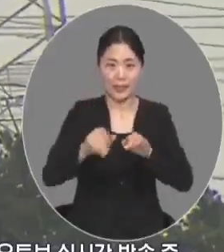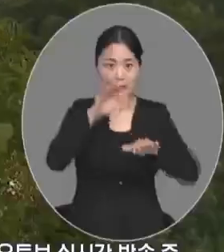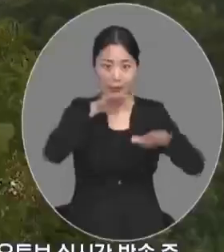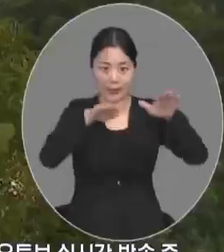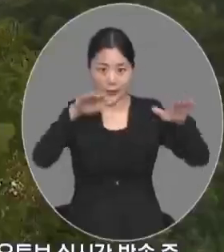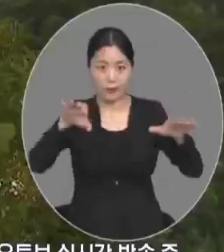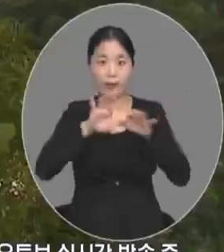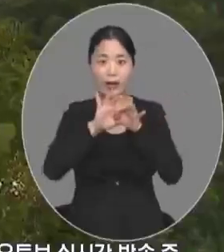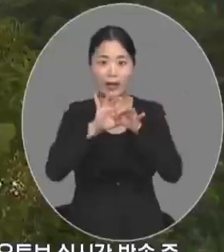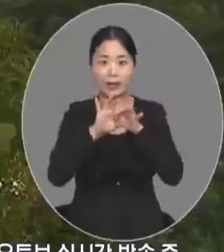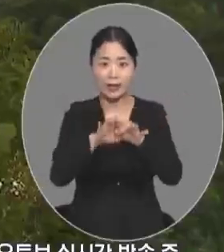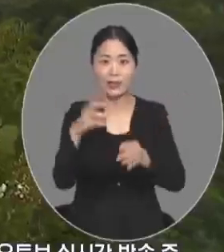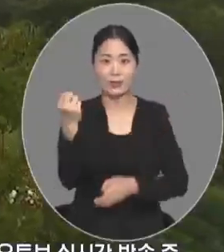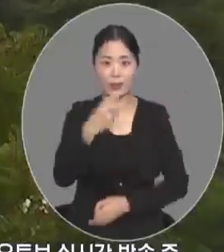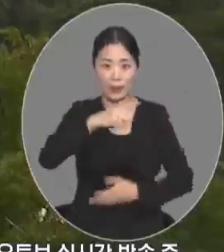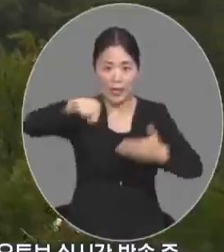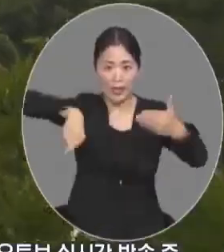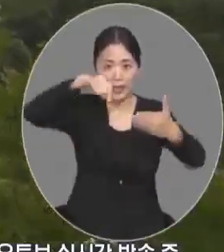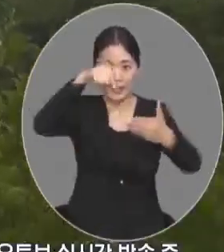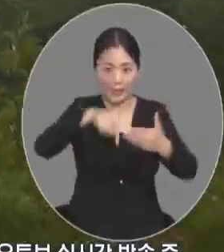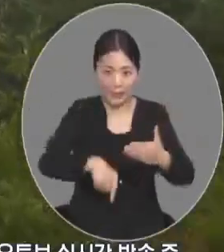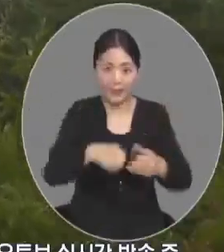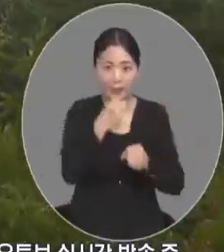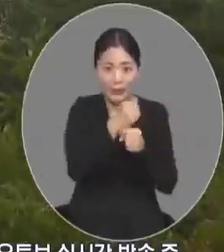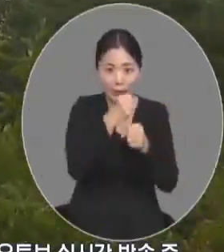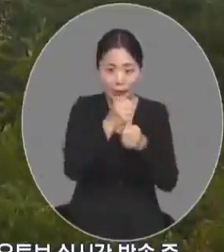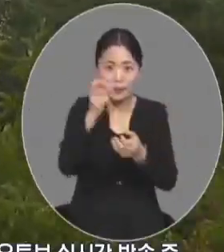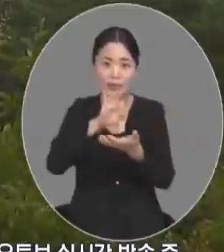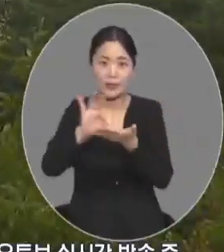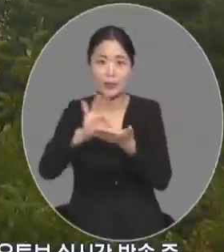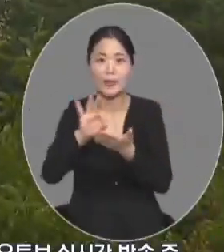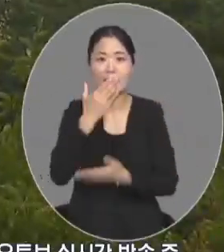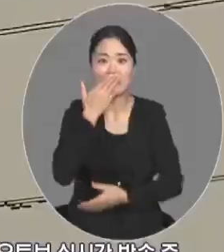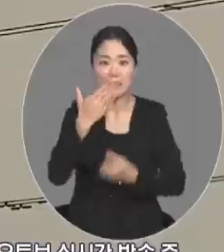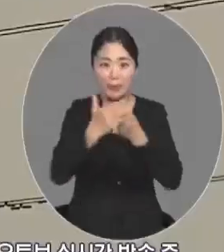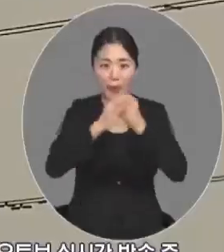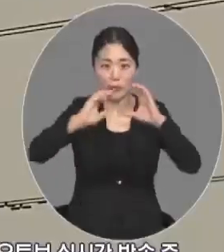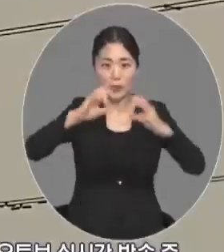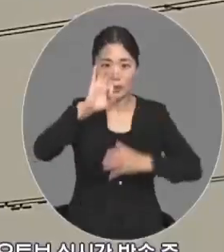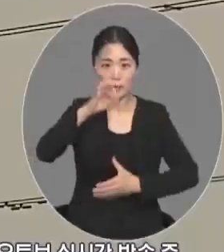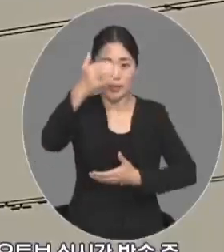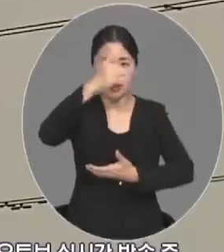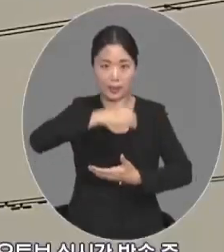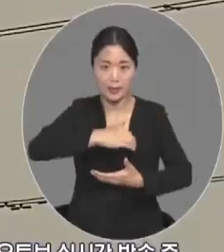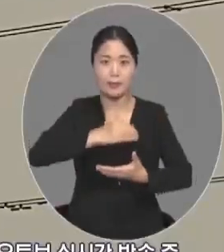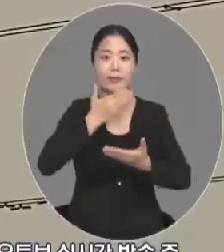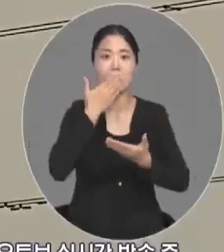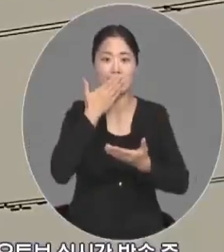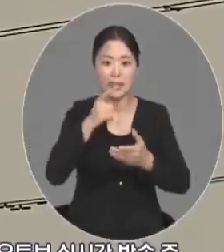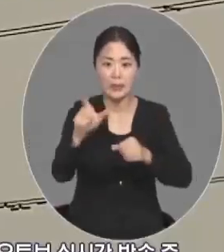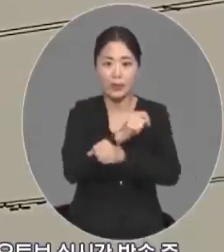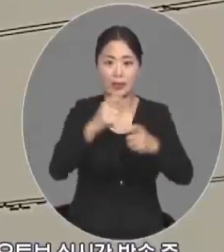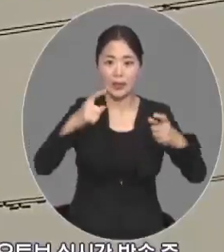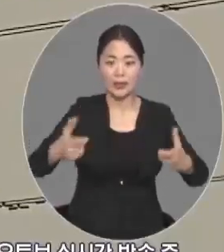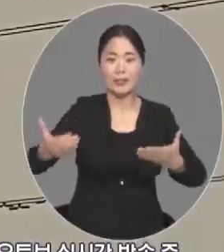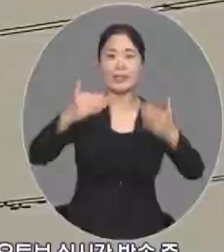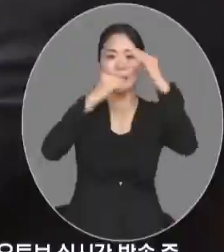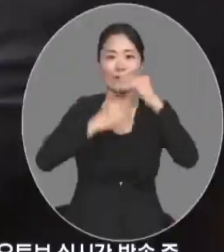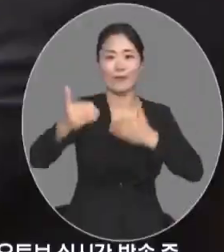자급자족이 가능한 전력 생산망을 구축하면 국비 지원을 받을 수 있는 분산에너지특화단지 조성도